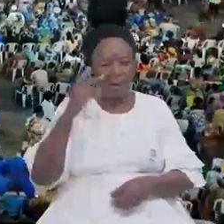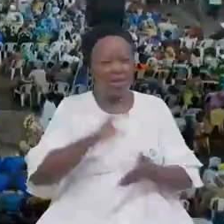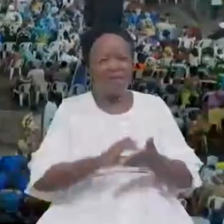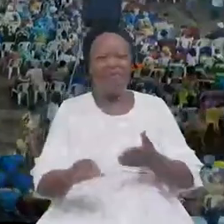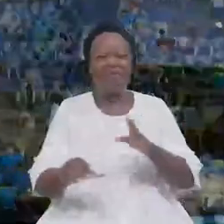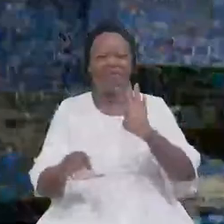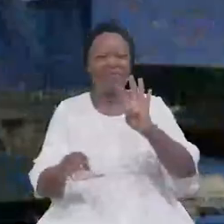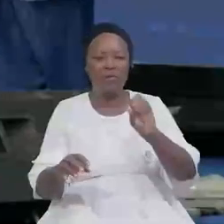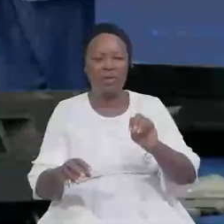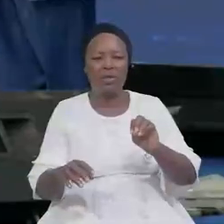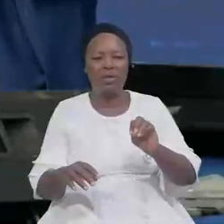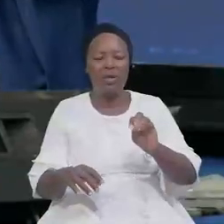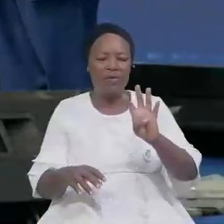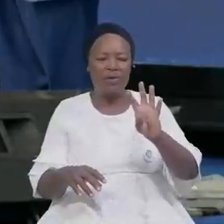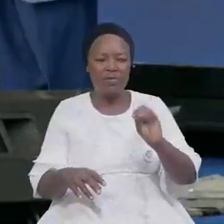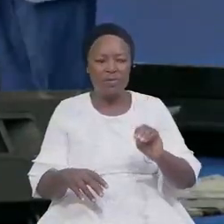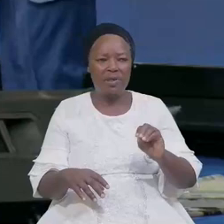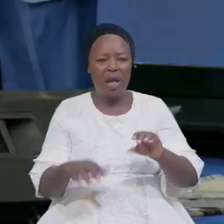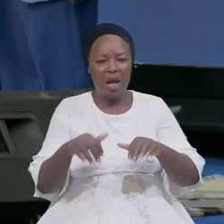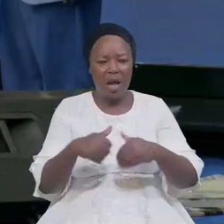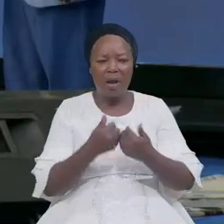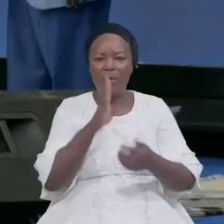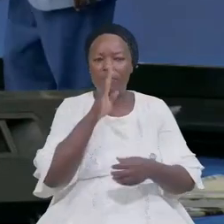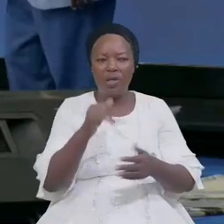verset 40.